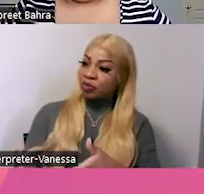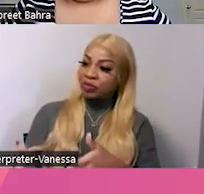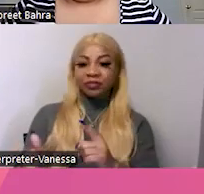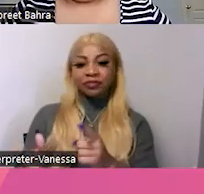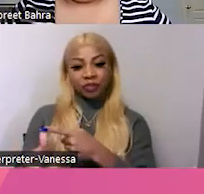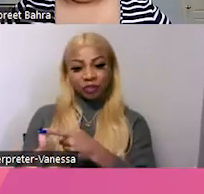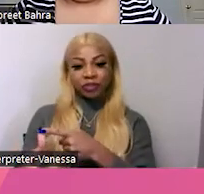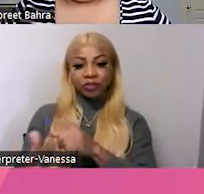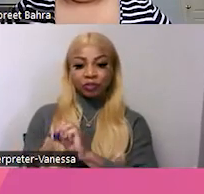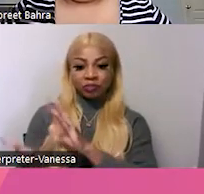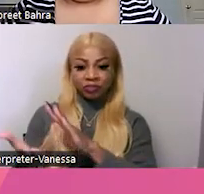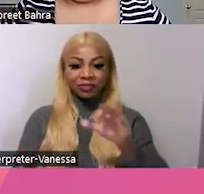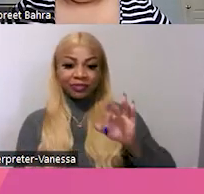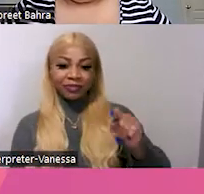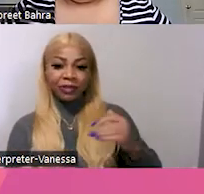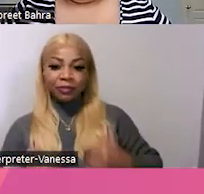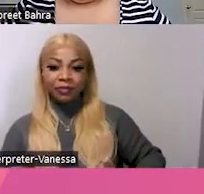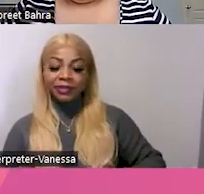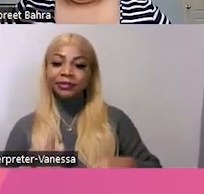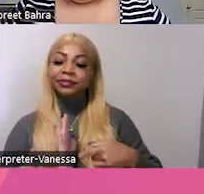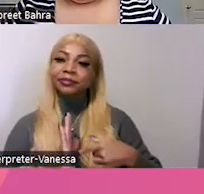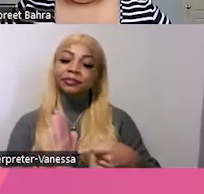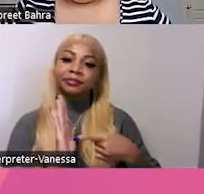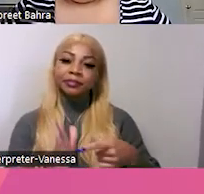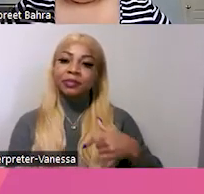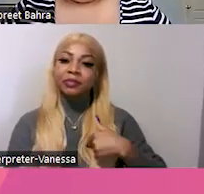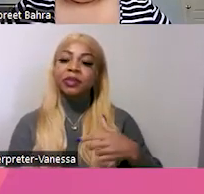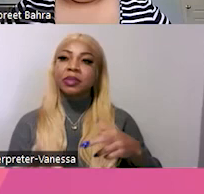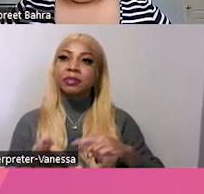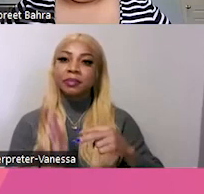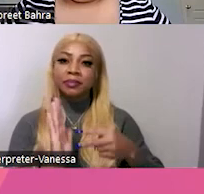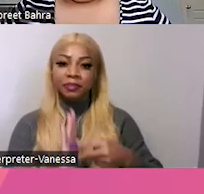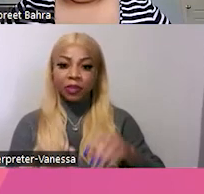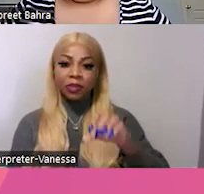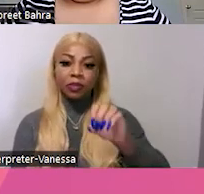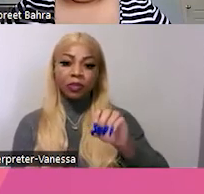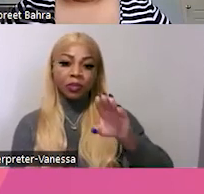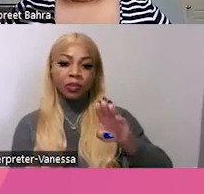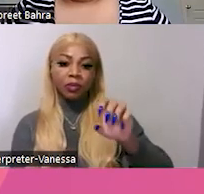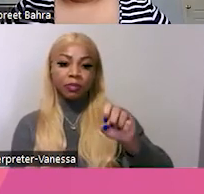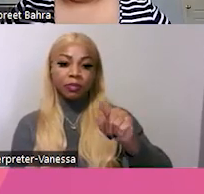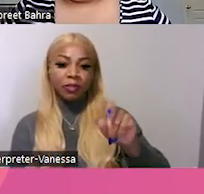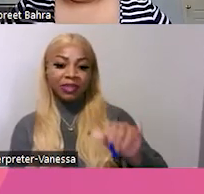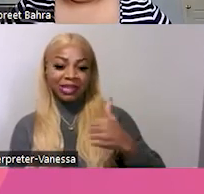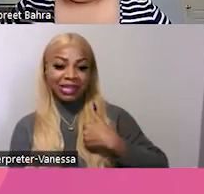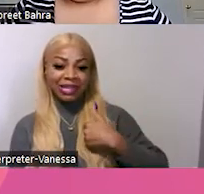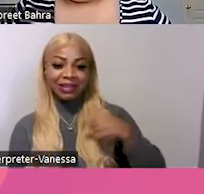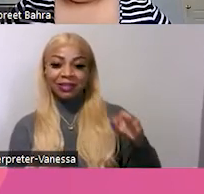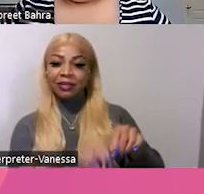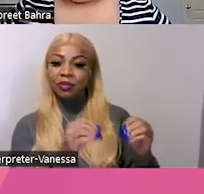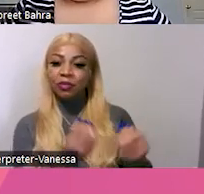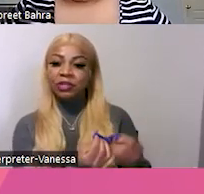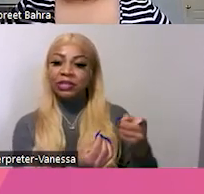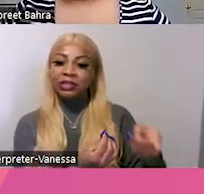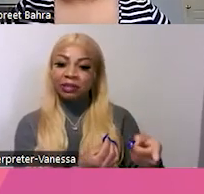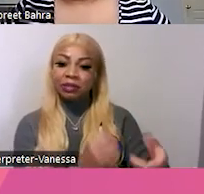et on adopte une approche personne avant, personne d'abord, lorsqu'il s'agit de nos corps. Et ici, je parle d'Obésité Canada, qui est une organisation